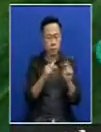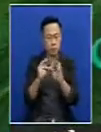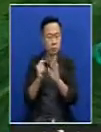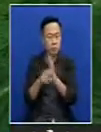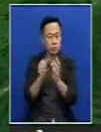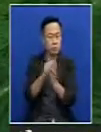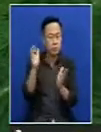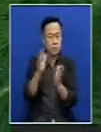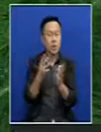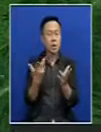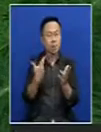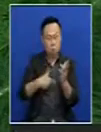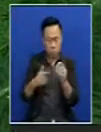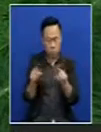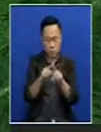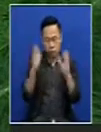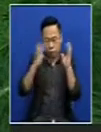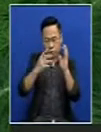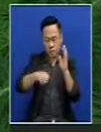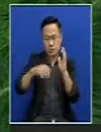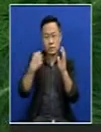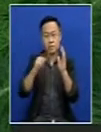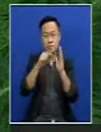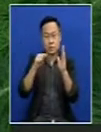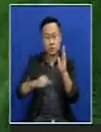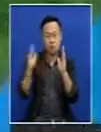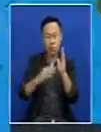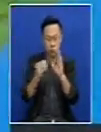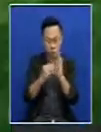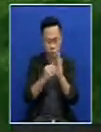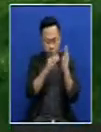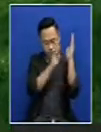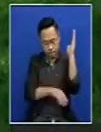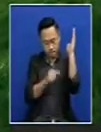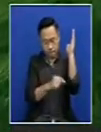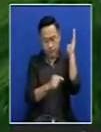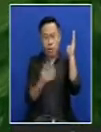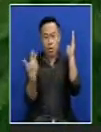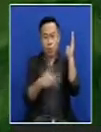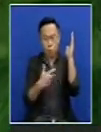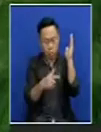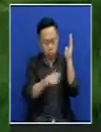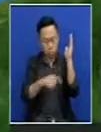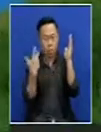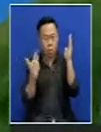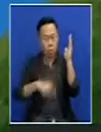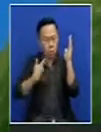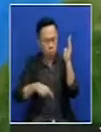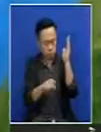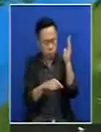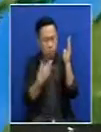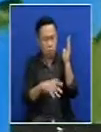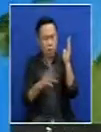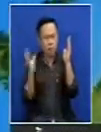ร้อนจัดนะครับโดยมีฝนฟ้าคะนองบางแห่งร้อยละ10ของพื้นที่ภาคใต้ฝั่งตะวันออกอากาศร้อนในตอนกลางวันอากาศร้อนจัดบางพื้น